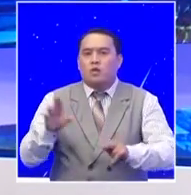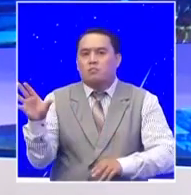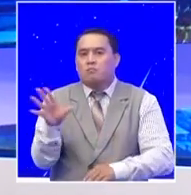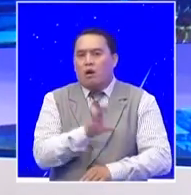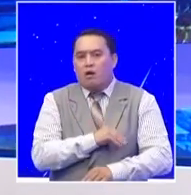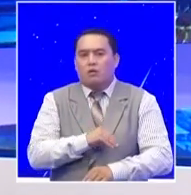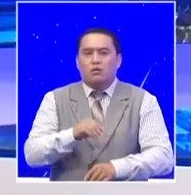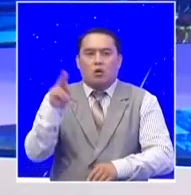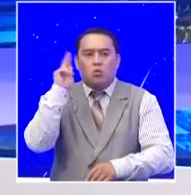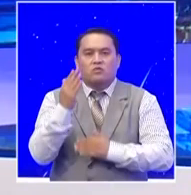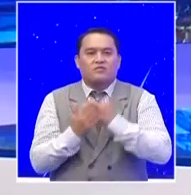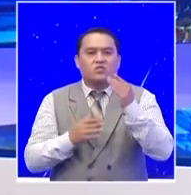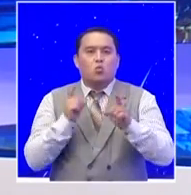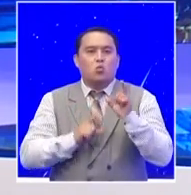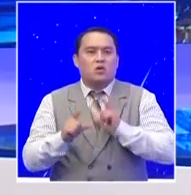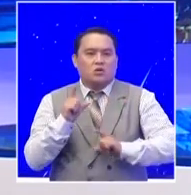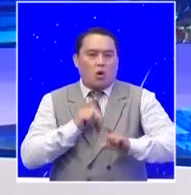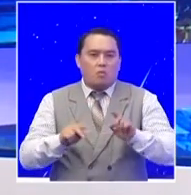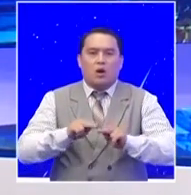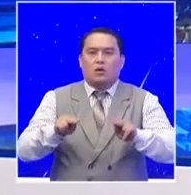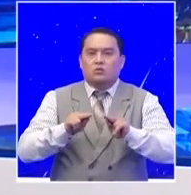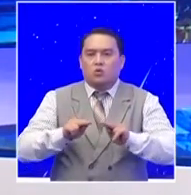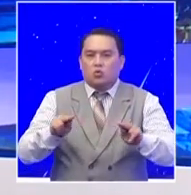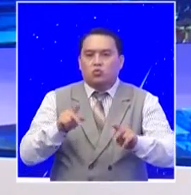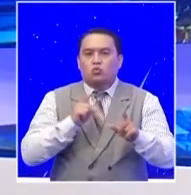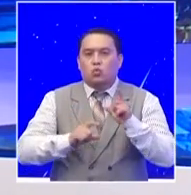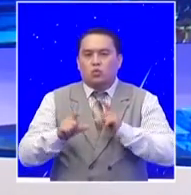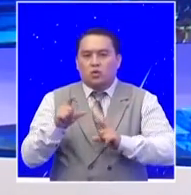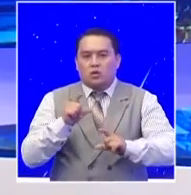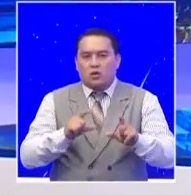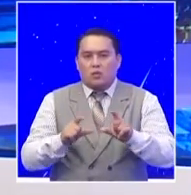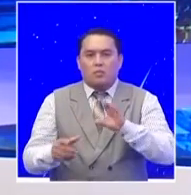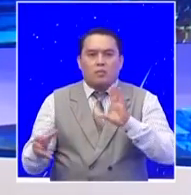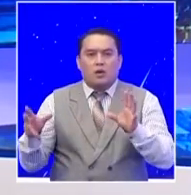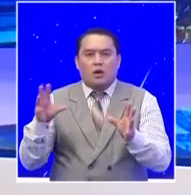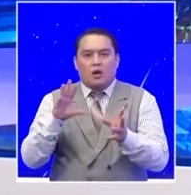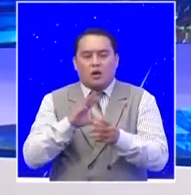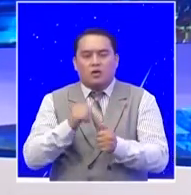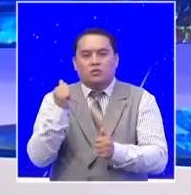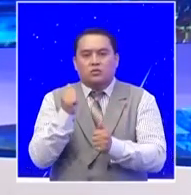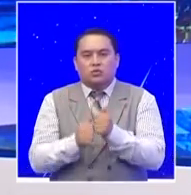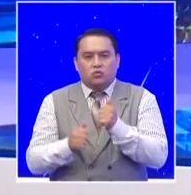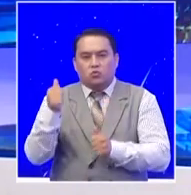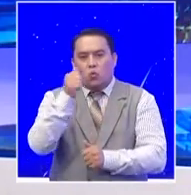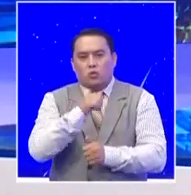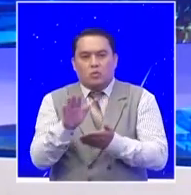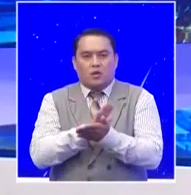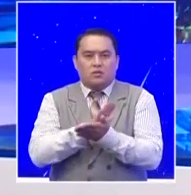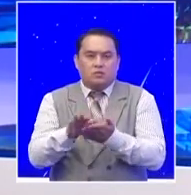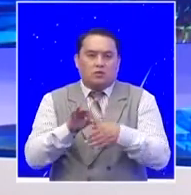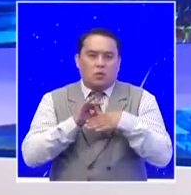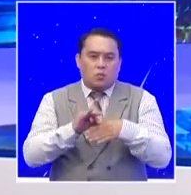мұғалімі, оның ішінде жоғары оқу орындарының педагогика мамандықтарында оқитын студенттері де жыл соңына дейін тегін өте